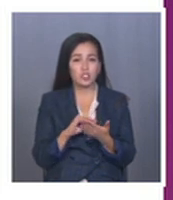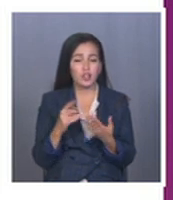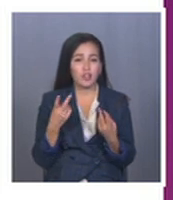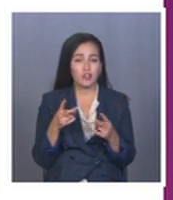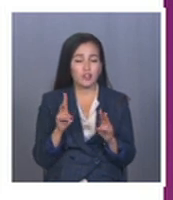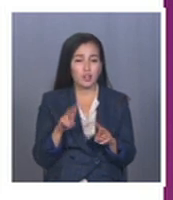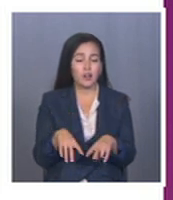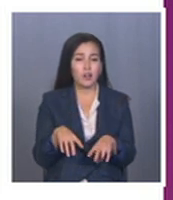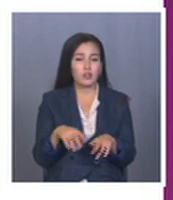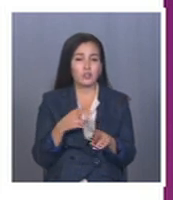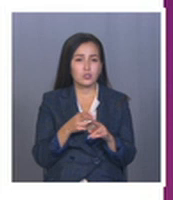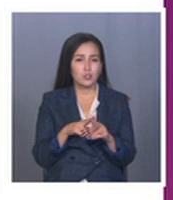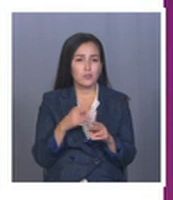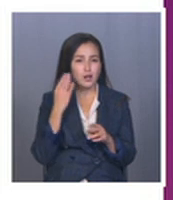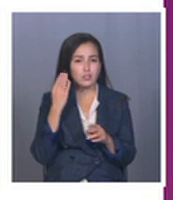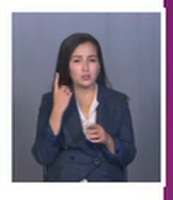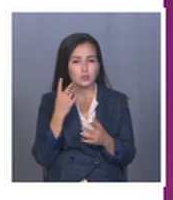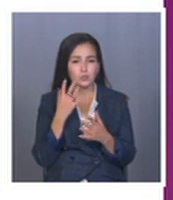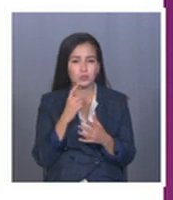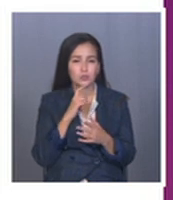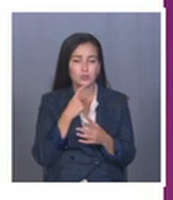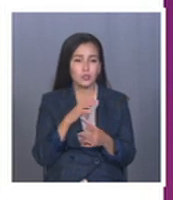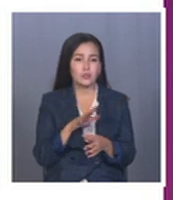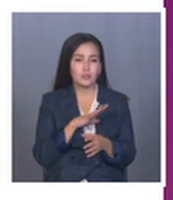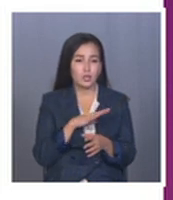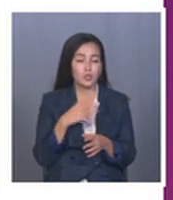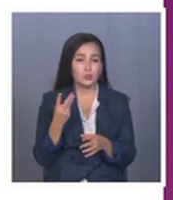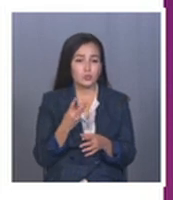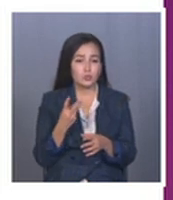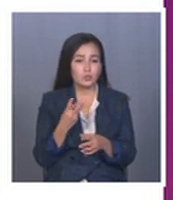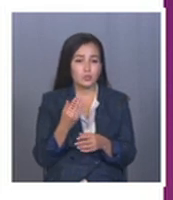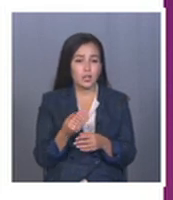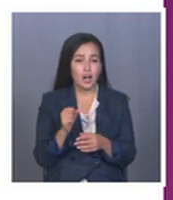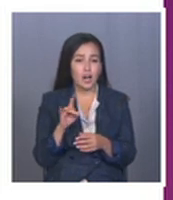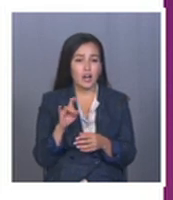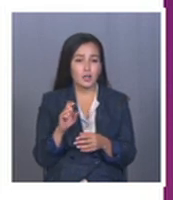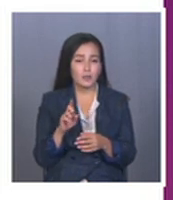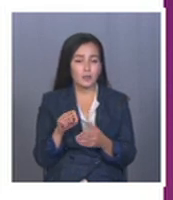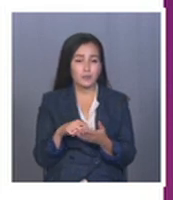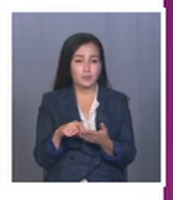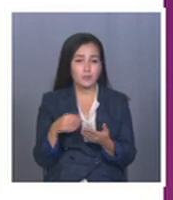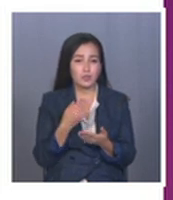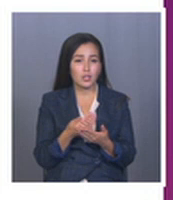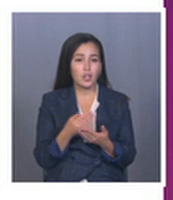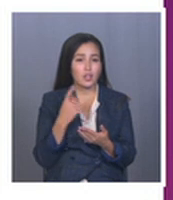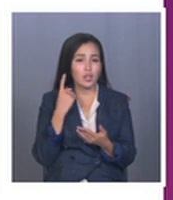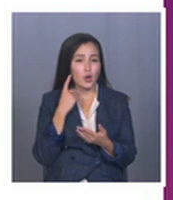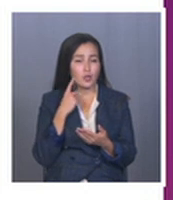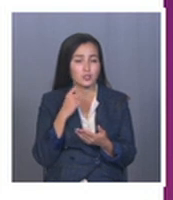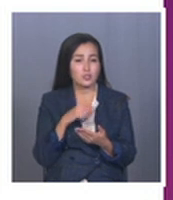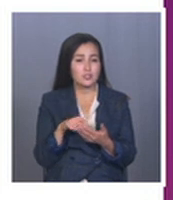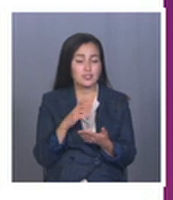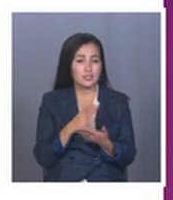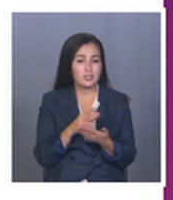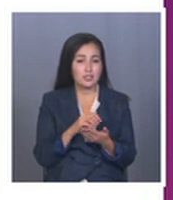мағынасын түсіну қиындық тудыртатын. Үшіншіден, араб әліпбиінде дауысты дыбыстарды белгілейтін